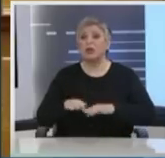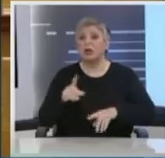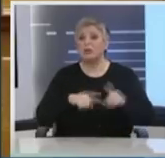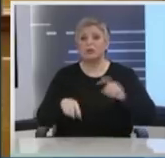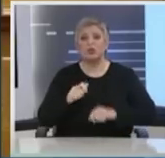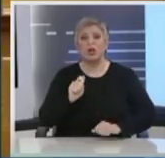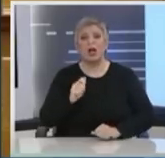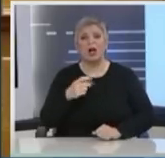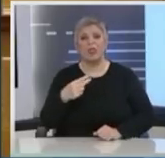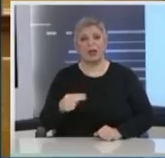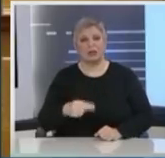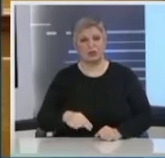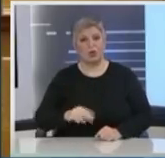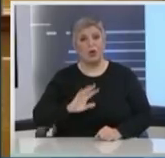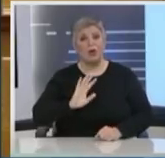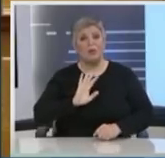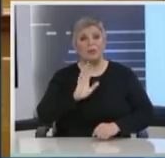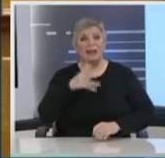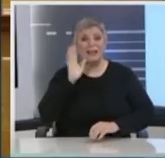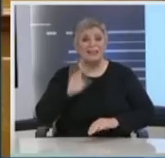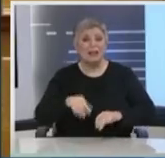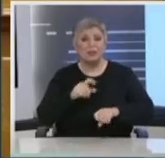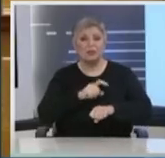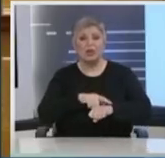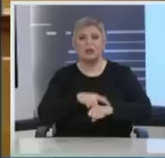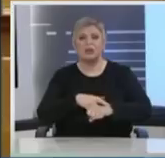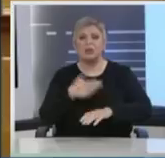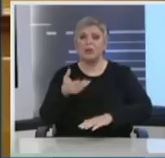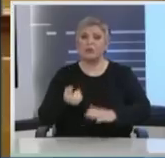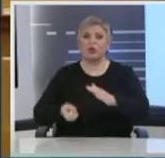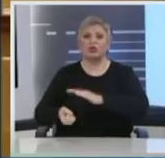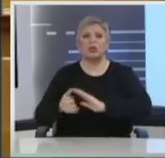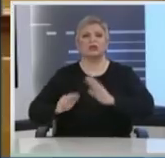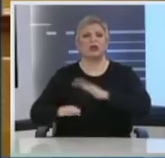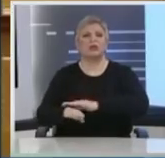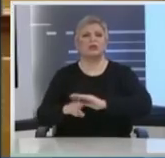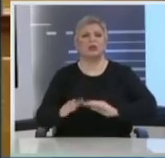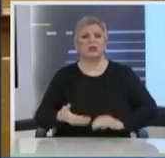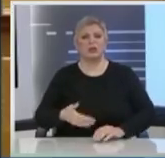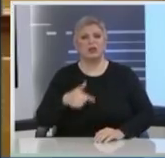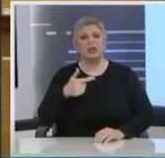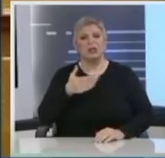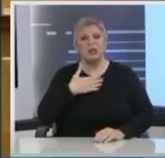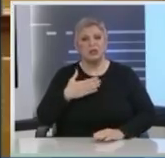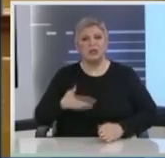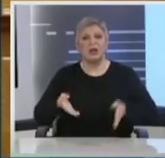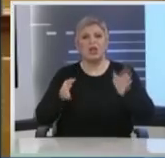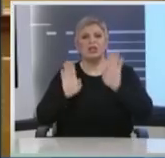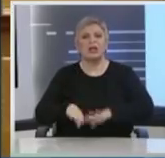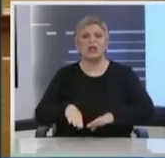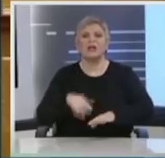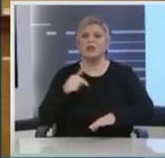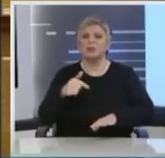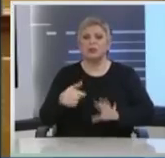μέχρι τελευταία στιγμή τη δικογραφία στο ζυρτάρι, προκειμένου να καλύψει τον κυβερνητικό του εταίρο.